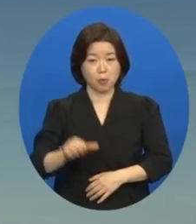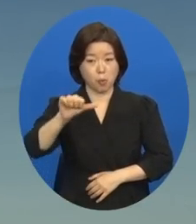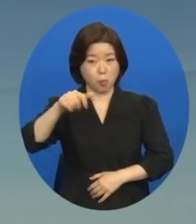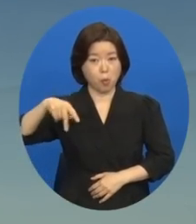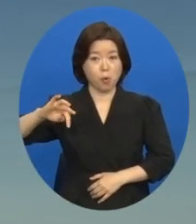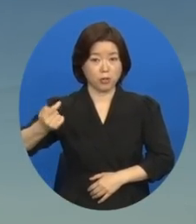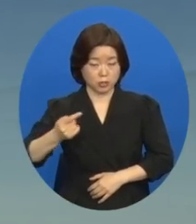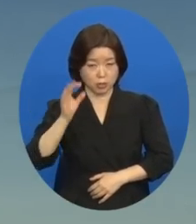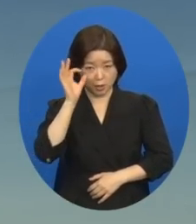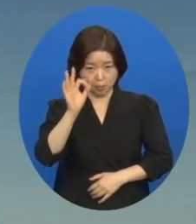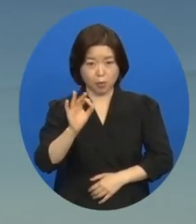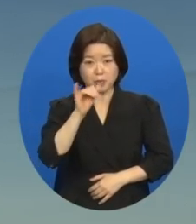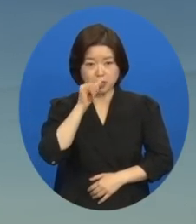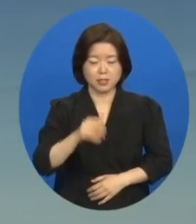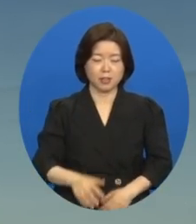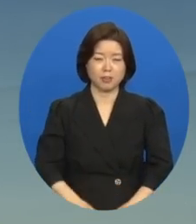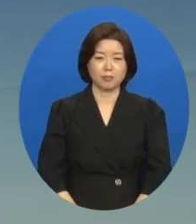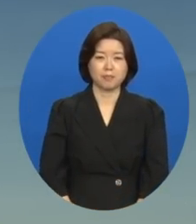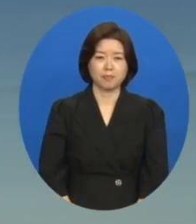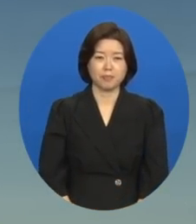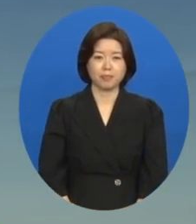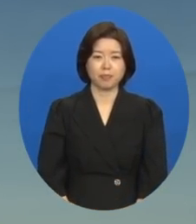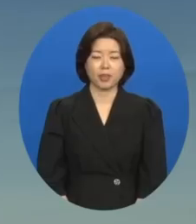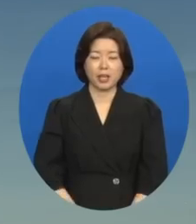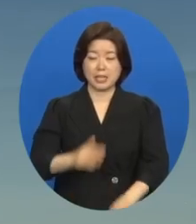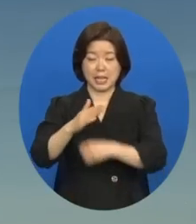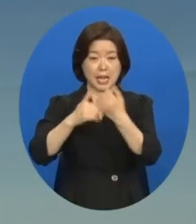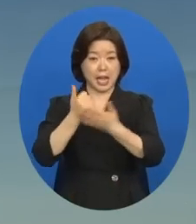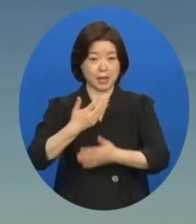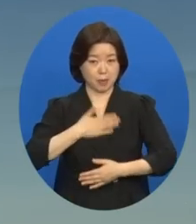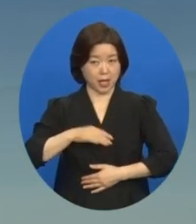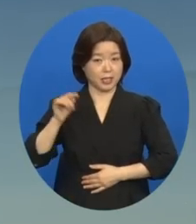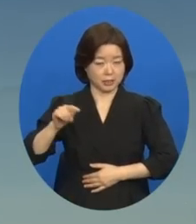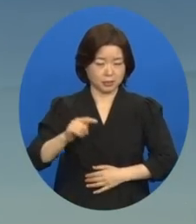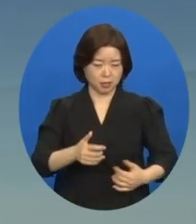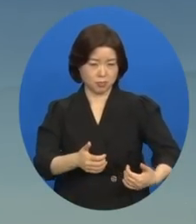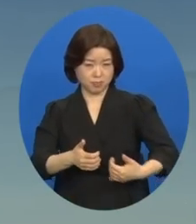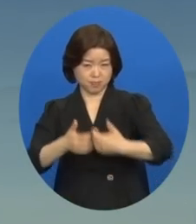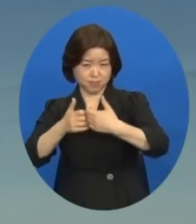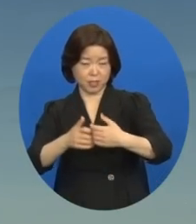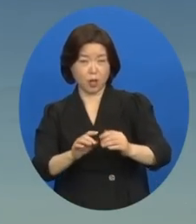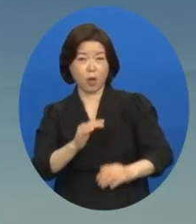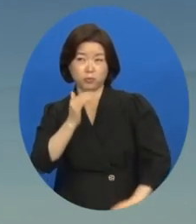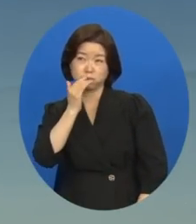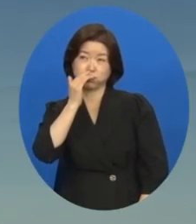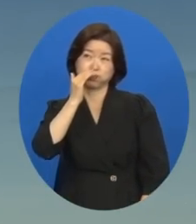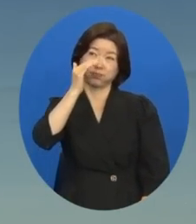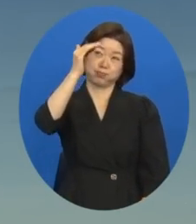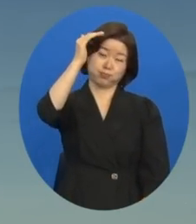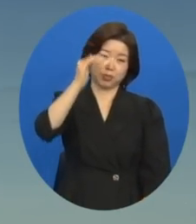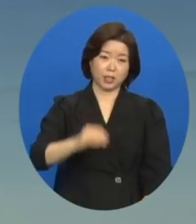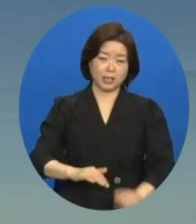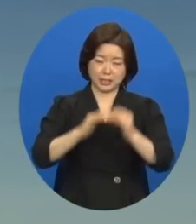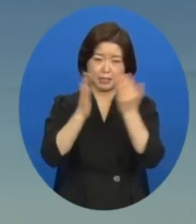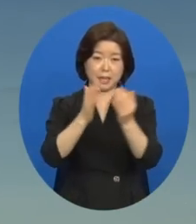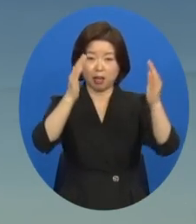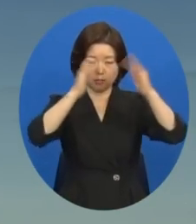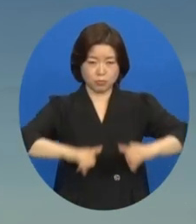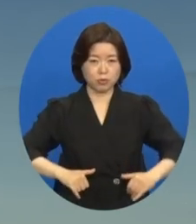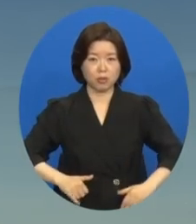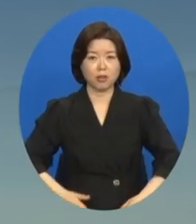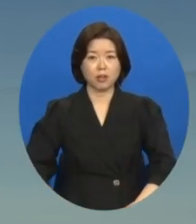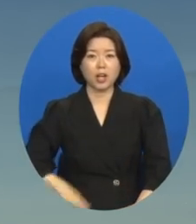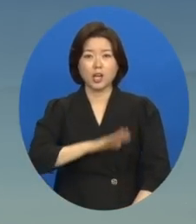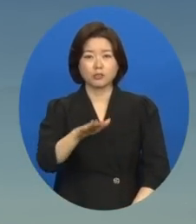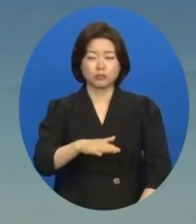등장합니다. 5절 말씀 제가 읽겠습니다. 하나님 아는 것을 대적하여 높아진 것을 다 무너뜨리고, 뭐가요?